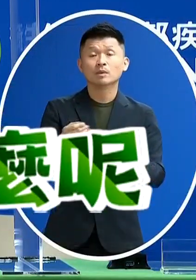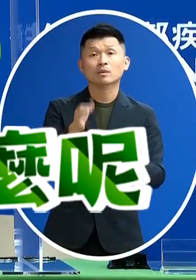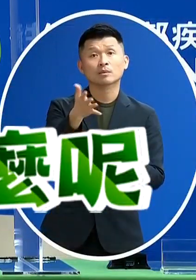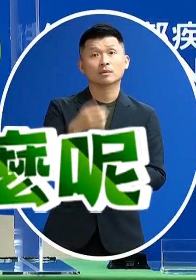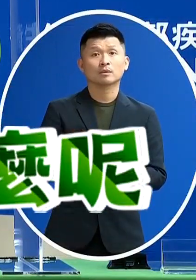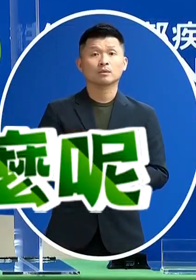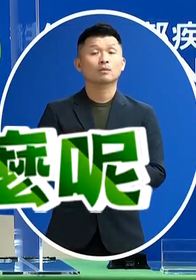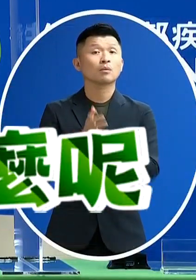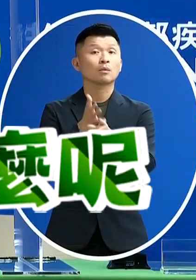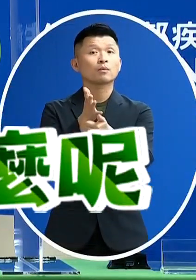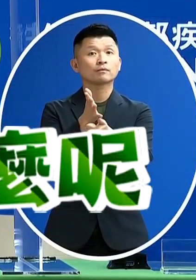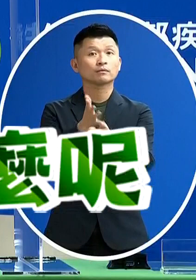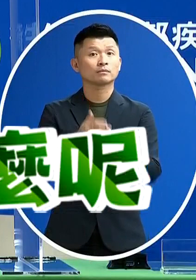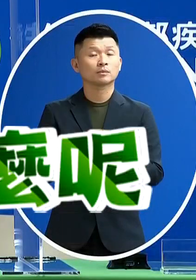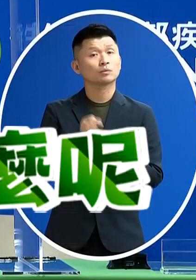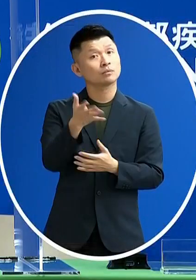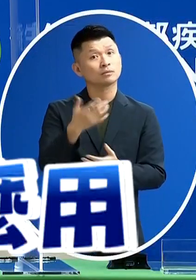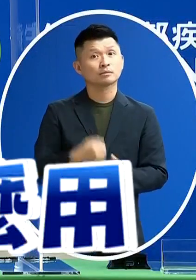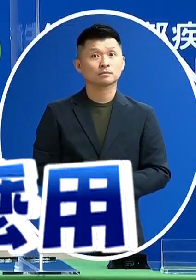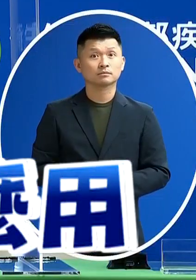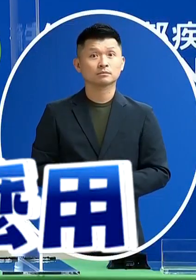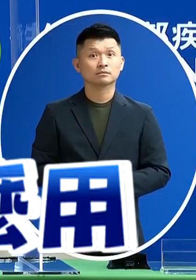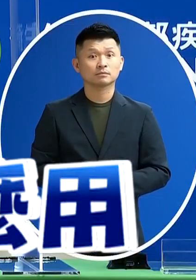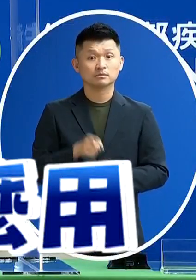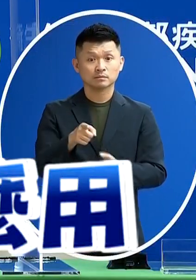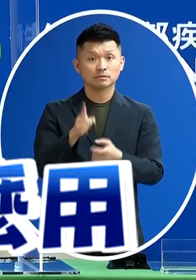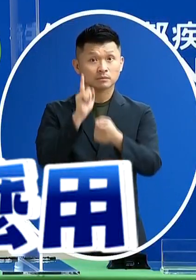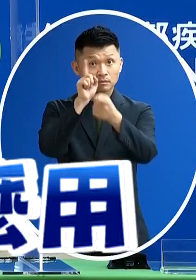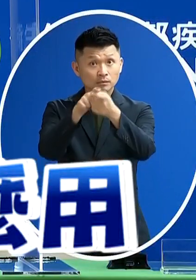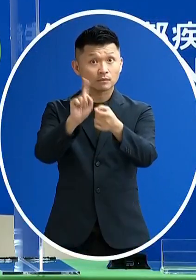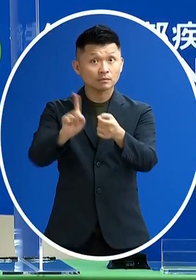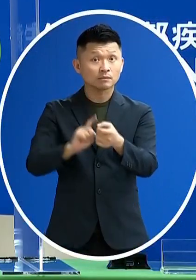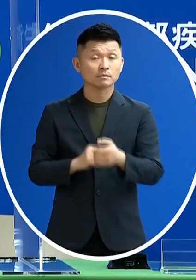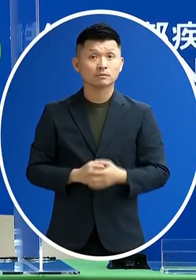那为什么呢？要做什么用？